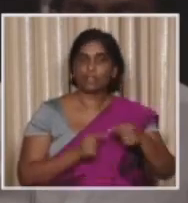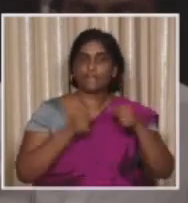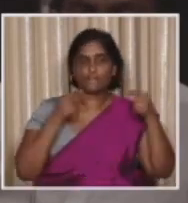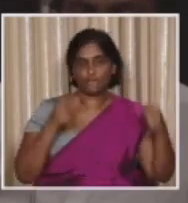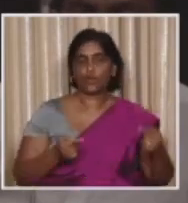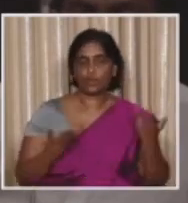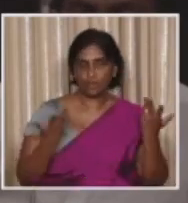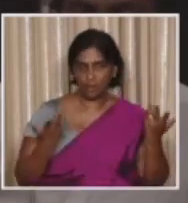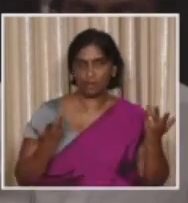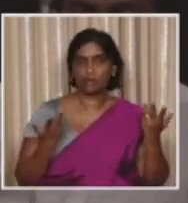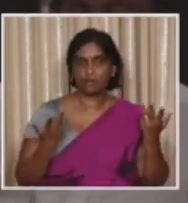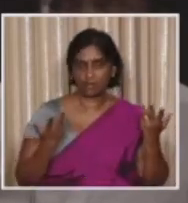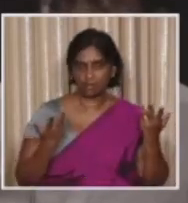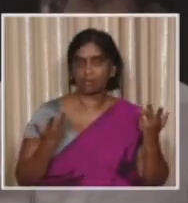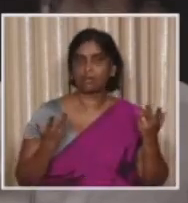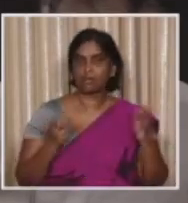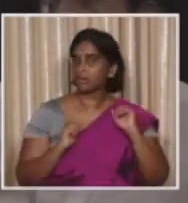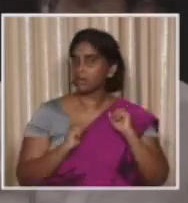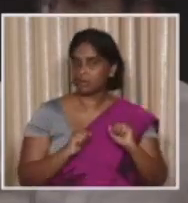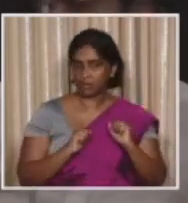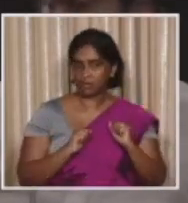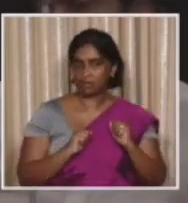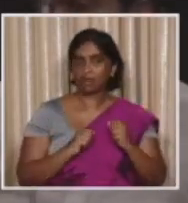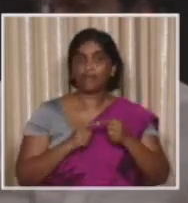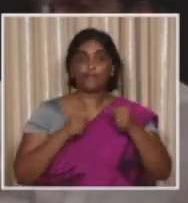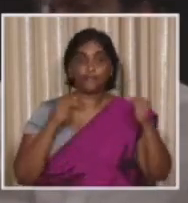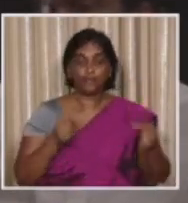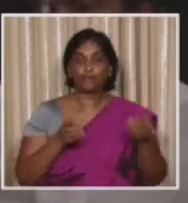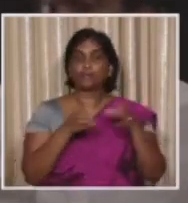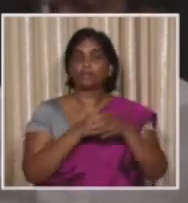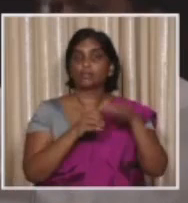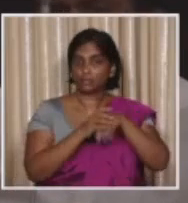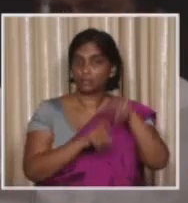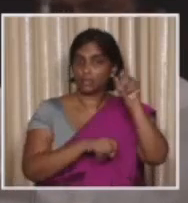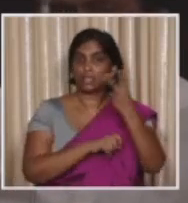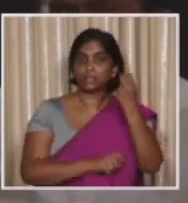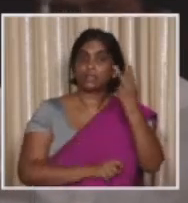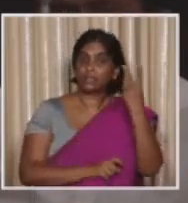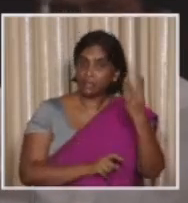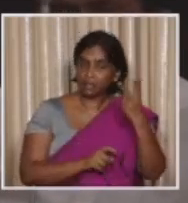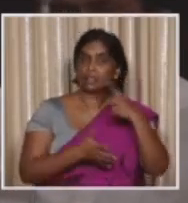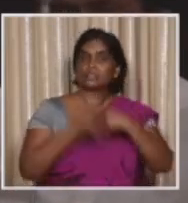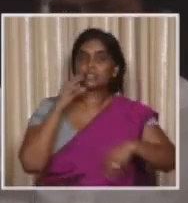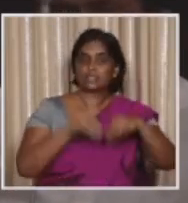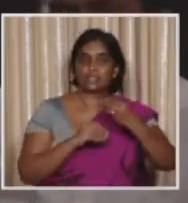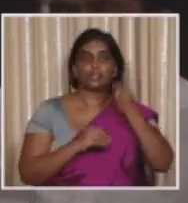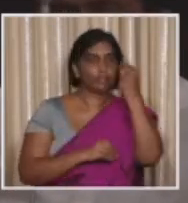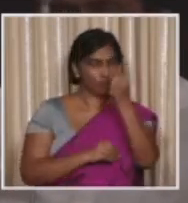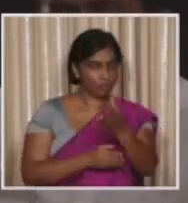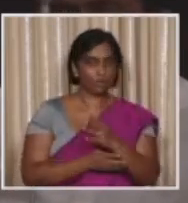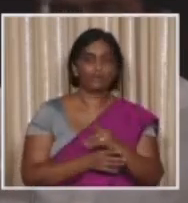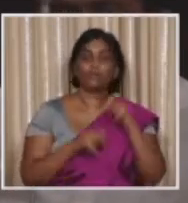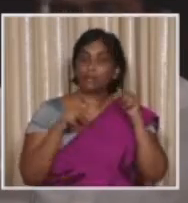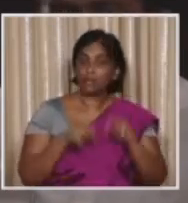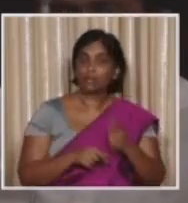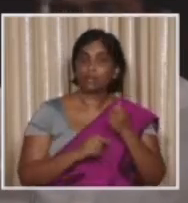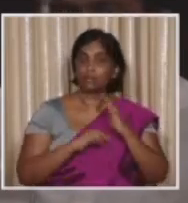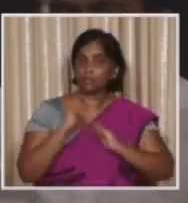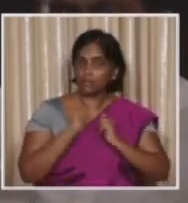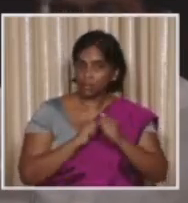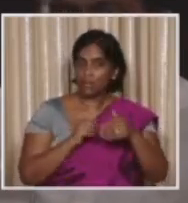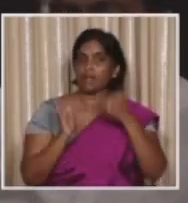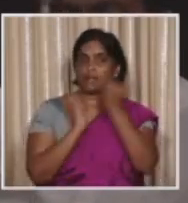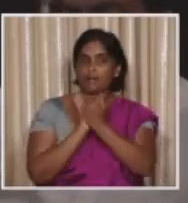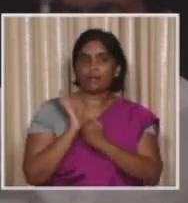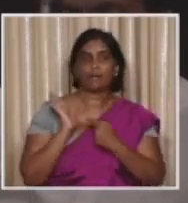වෙන එකක් නැහැ. මොකද විපක්ෂයේ නියෝජනය කරන පිරිස් 2002 ත් මේකට සංදේ දුන්නා. දැන් ආර්ථික ක්‍රියාවලියත් එක